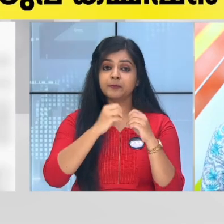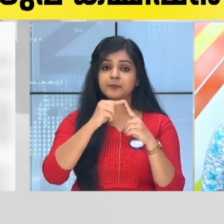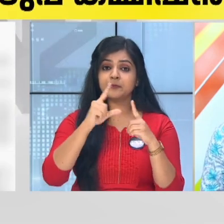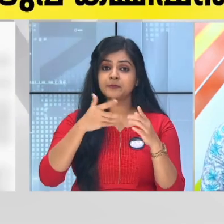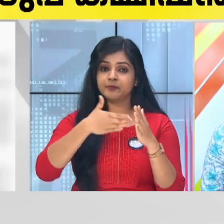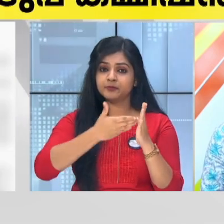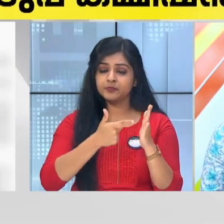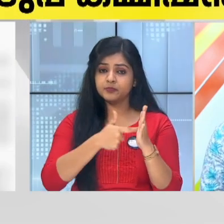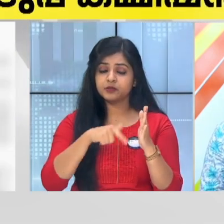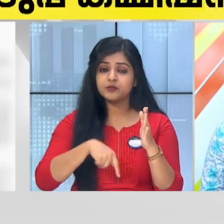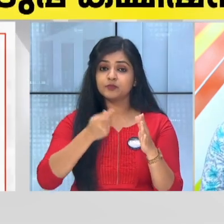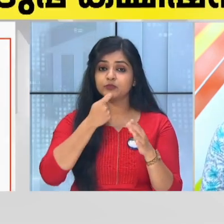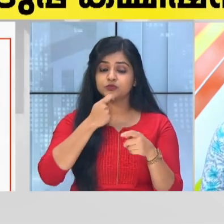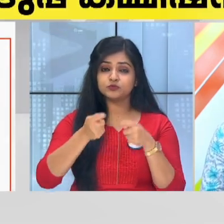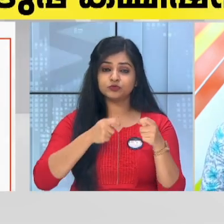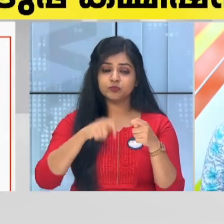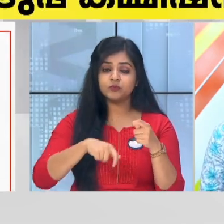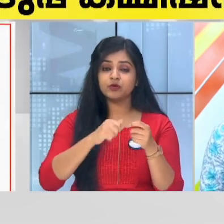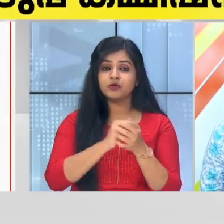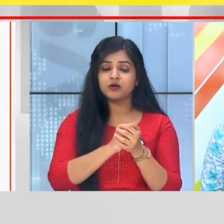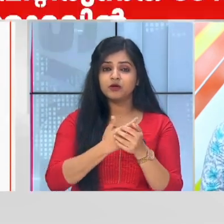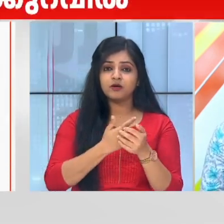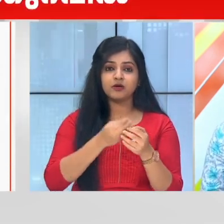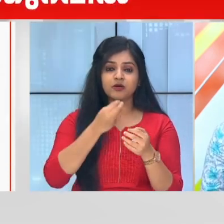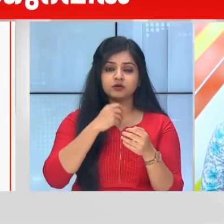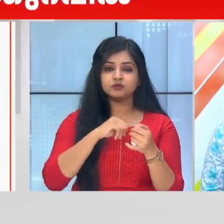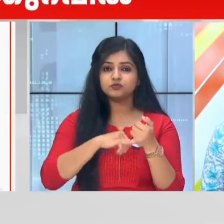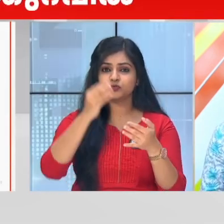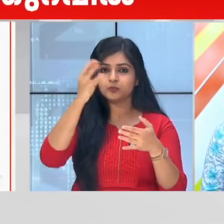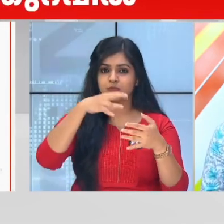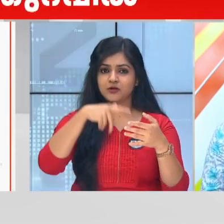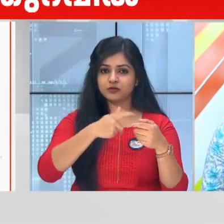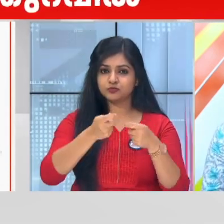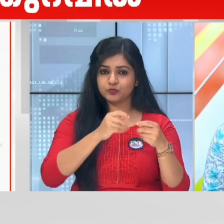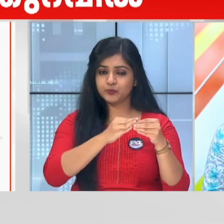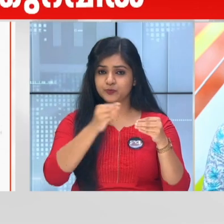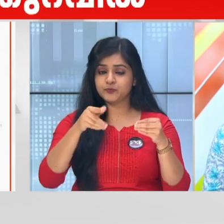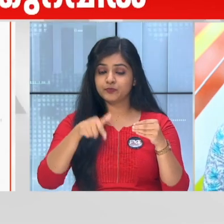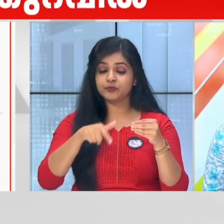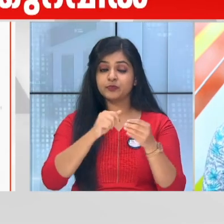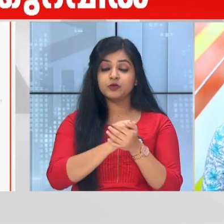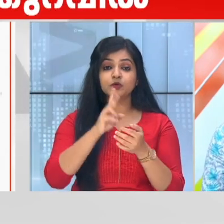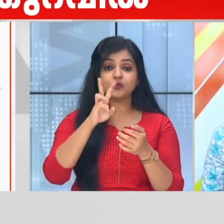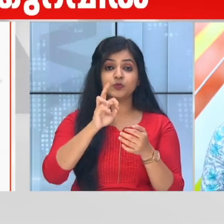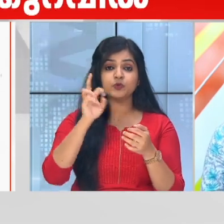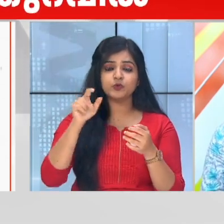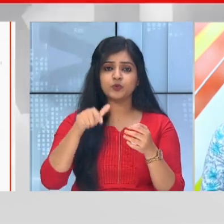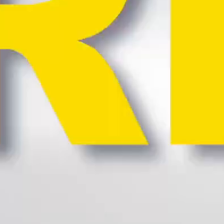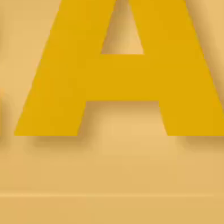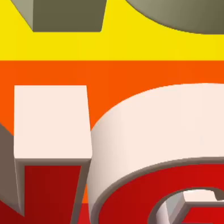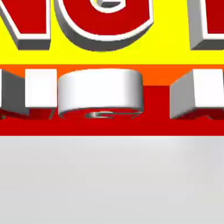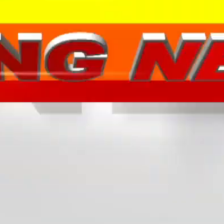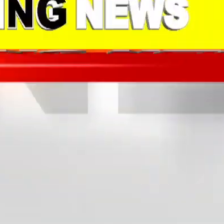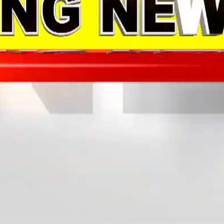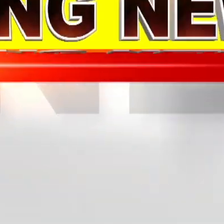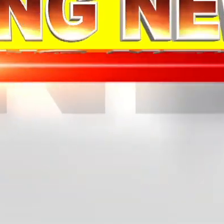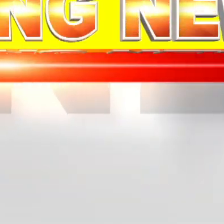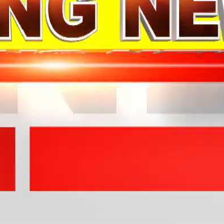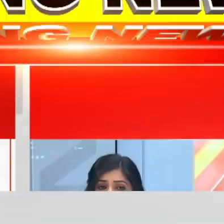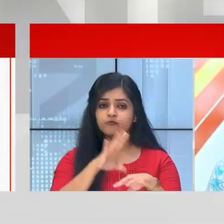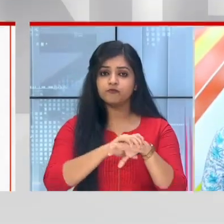സ്റ്റോർ പ്രവർത്തിക്കുന്ന ഈ ഭക്ഷ്യസുരക്ഷാ മാർക്കറ്റിലും ഇത്തരത്തിൽ 2020യുടെ ചിഹ്നം ഉപയോഗിച്ചിരിക്കുന്നതായും കണ്ടെത്തി. തുടർന്നാണ് ഈ